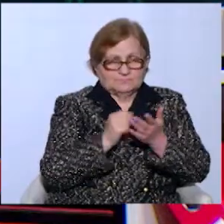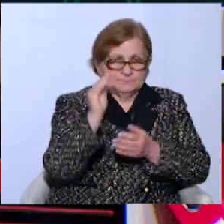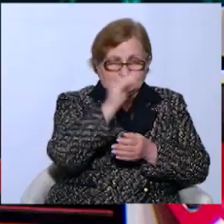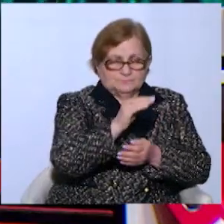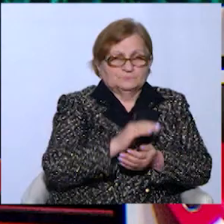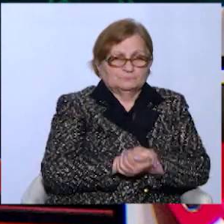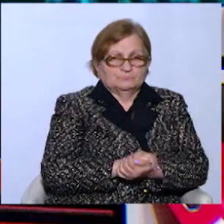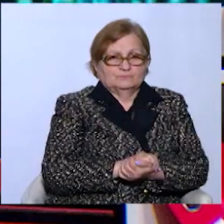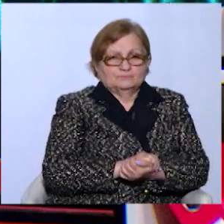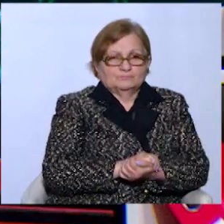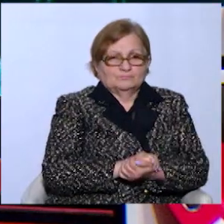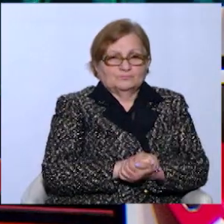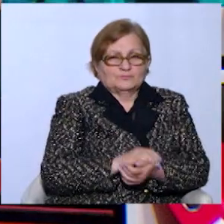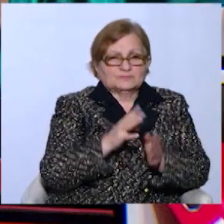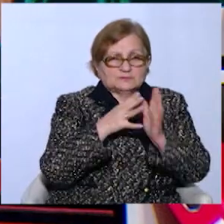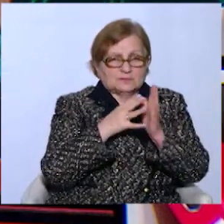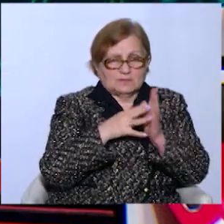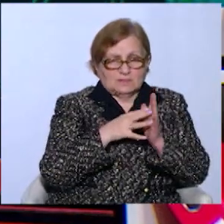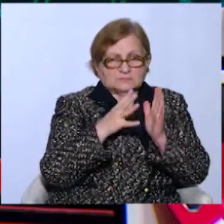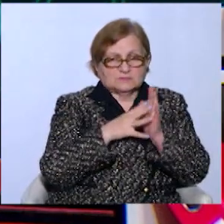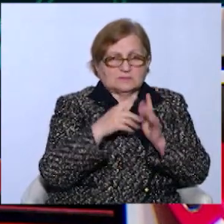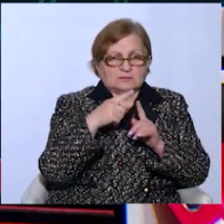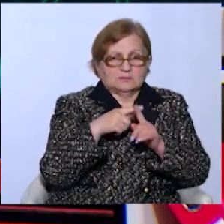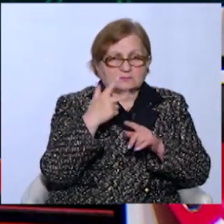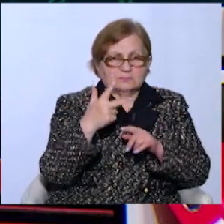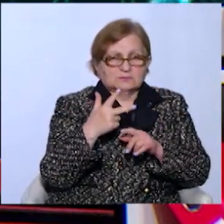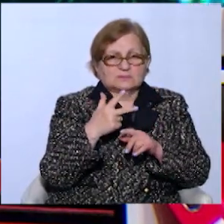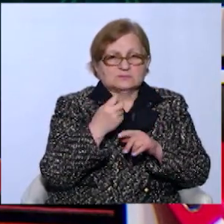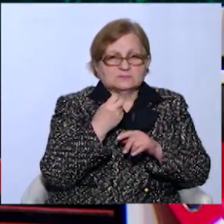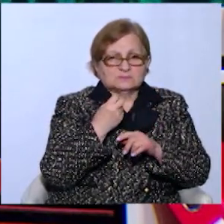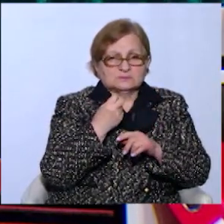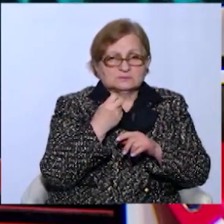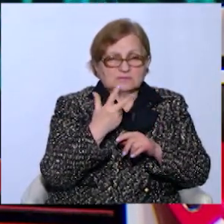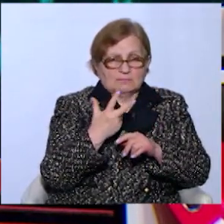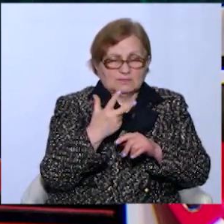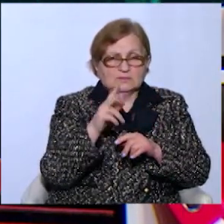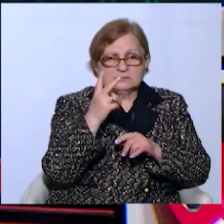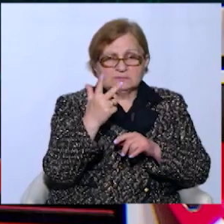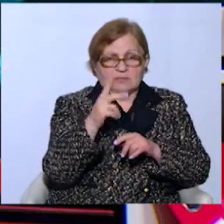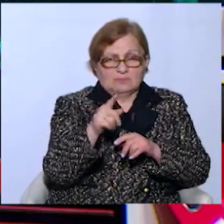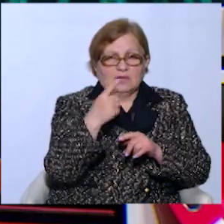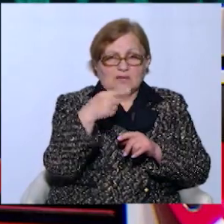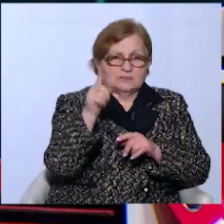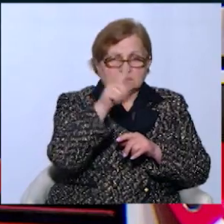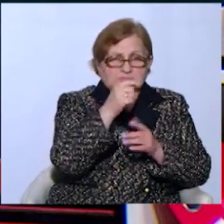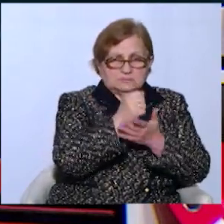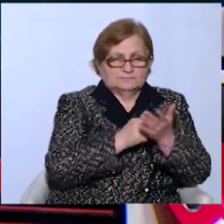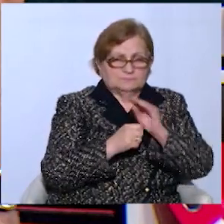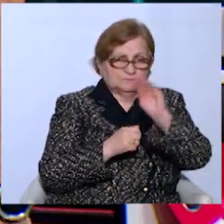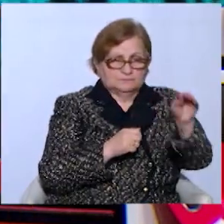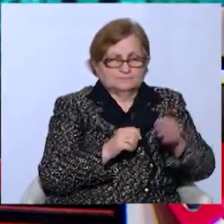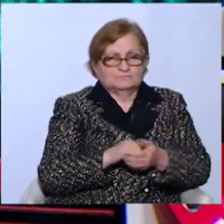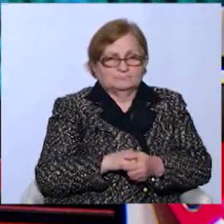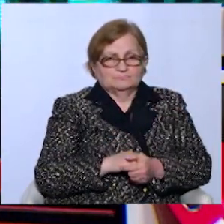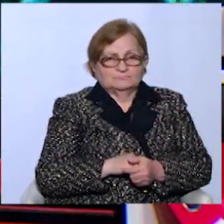ათეულებთან. 1 და 8 არის 9, 9 და 3 არის 13, 3 წერტ. აქ და 1 ასეული მომაქვს